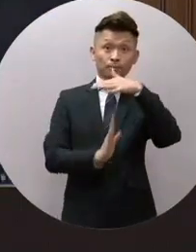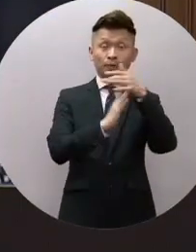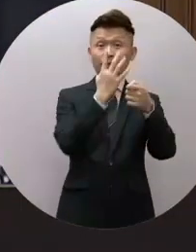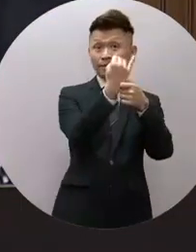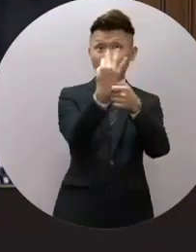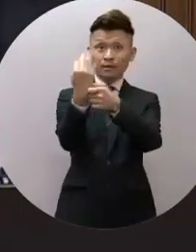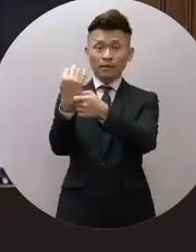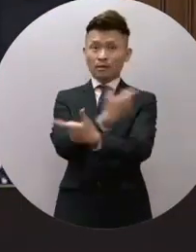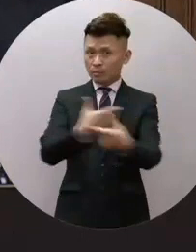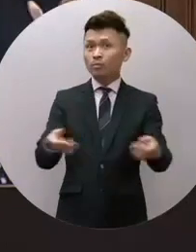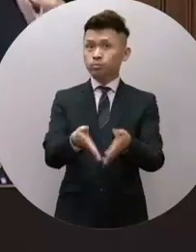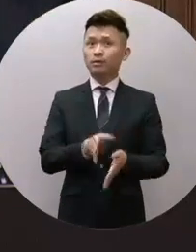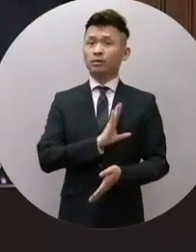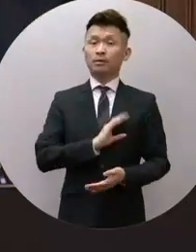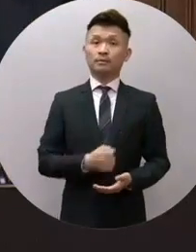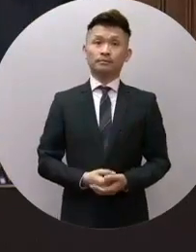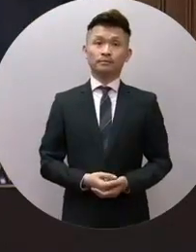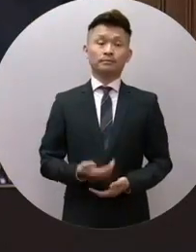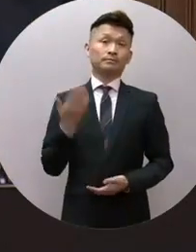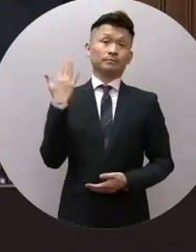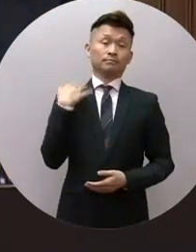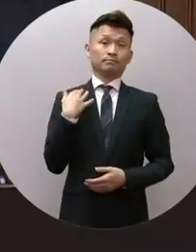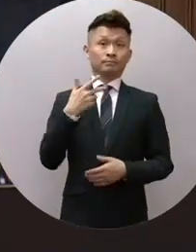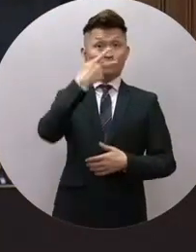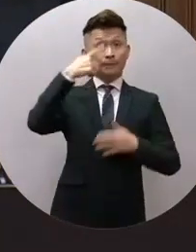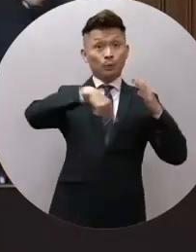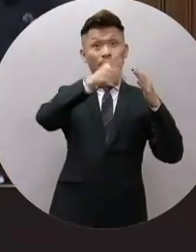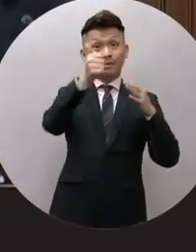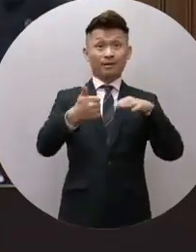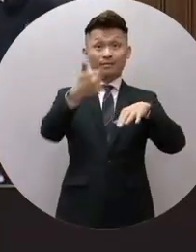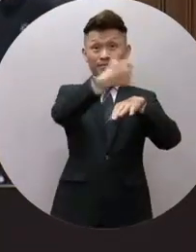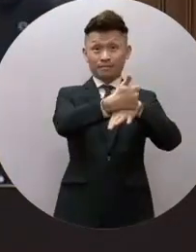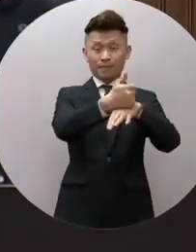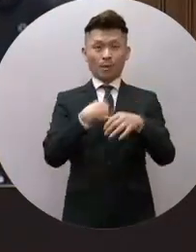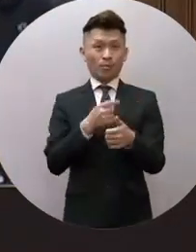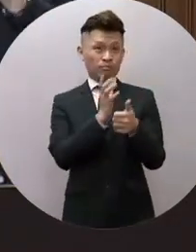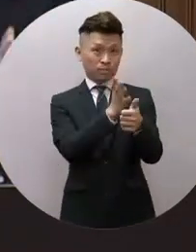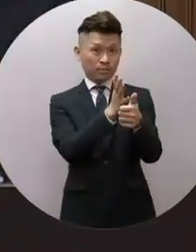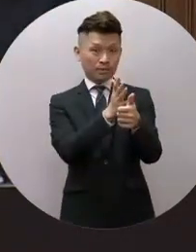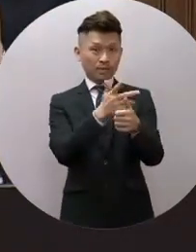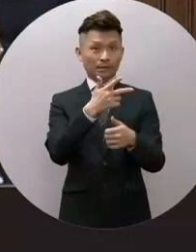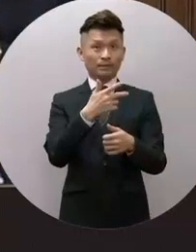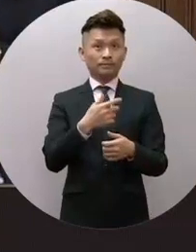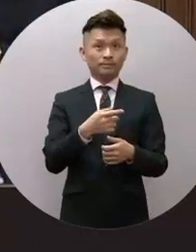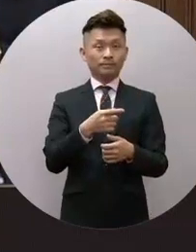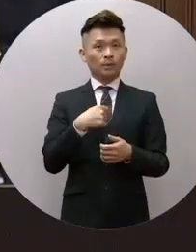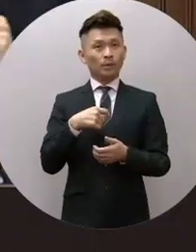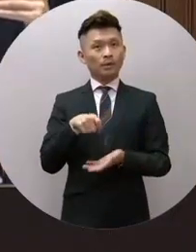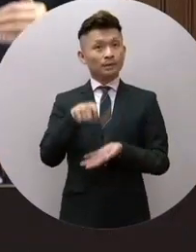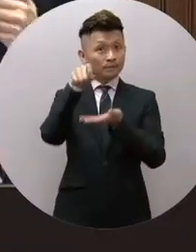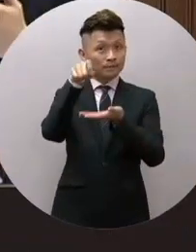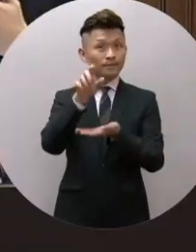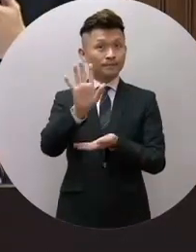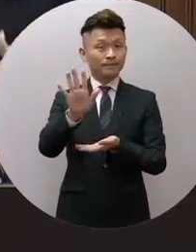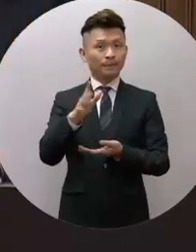致的。当时呢，我在之前询问这个赖院长的时候呢，院长呢，我有提出一个看法，